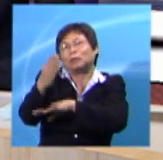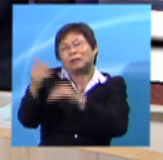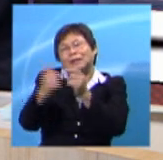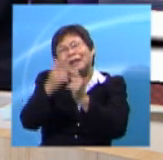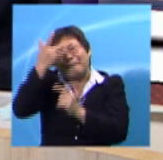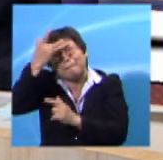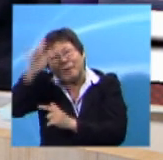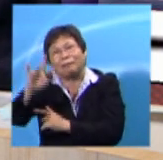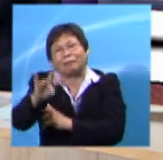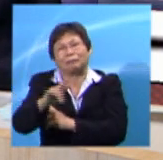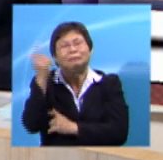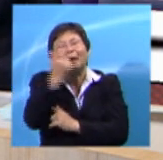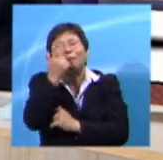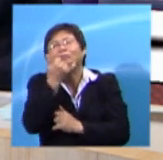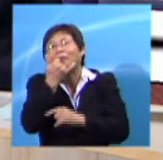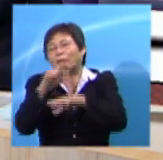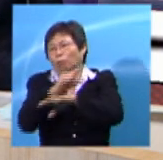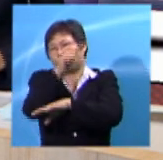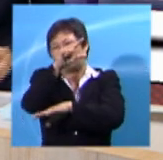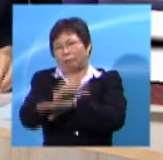bijak bagi mengelak